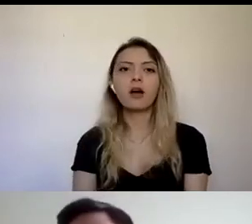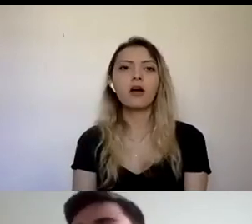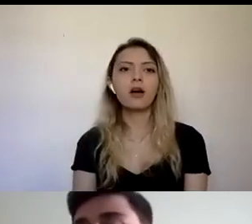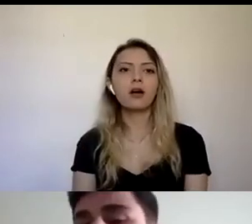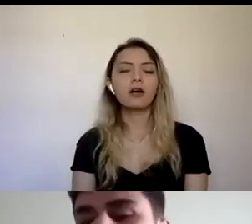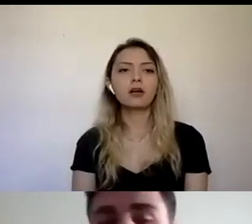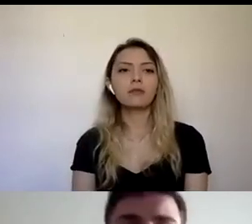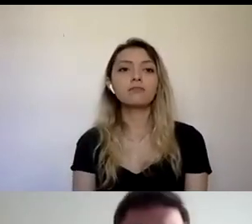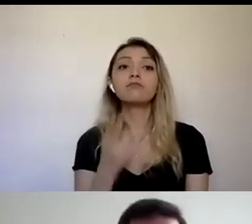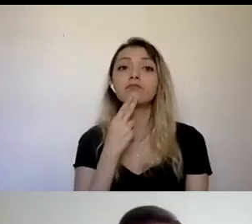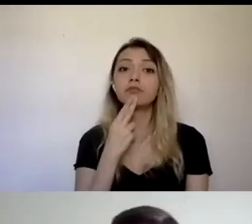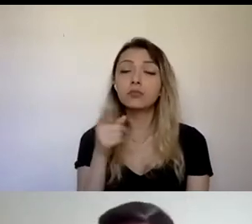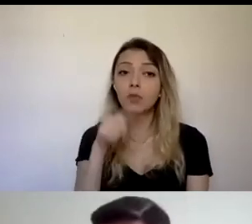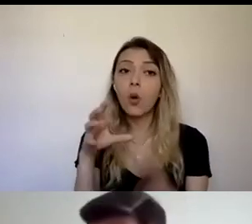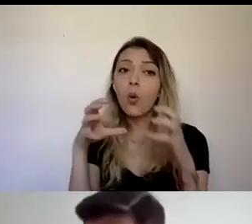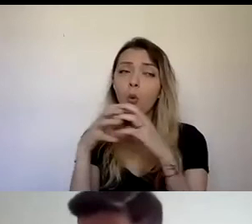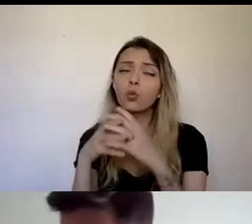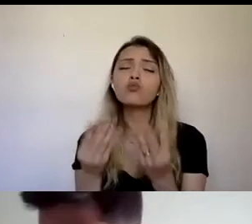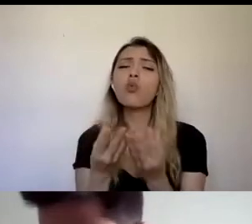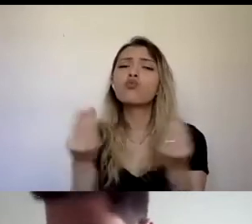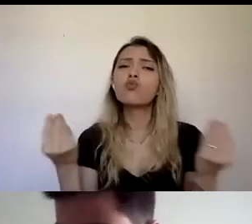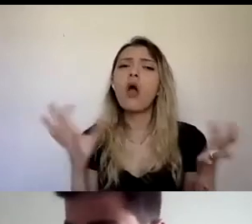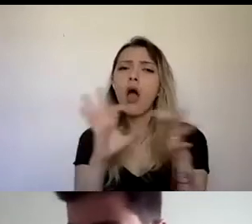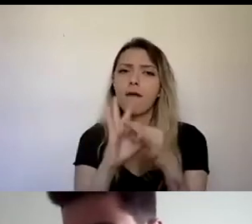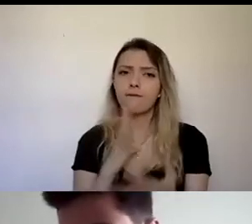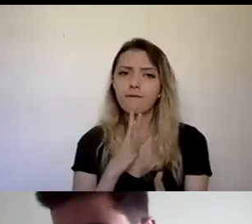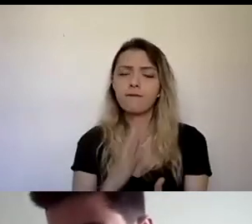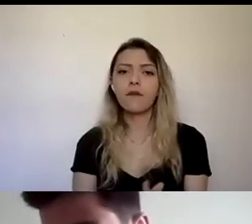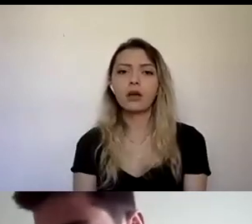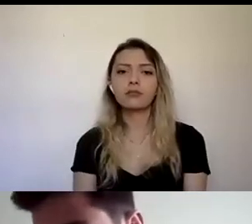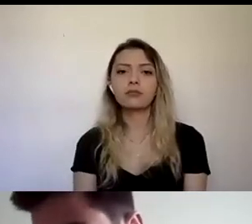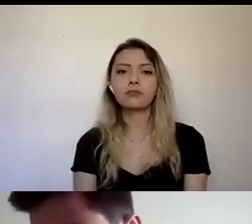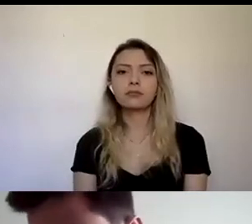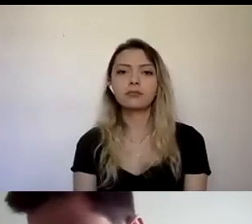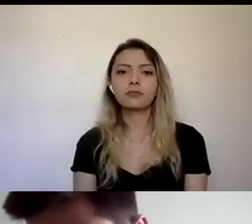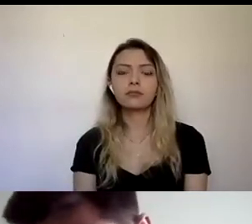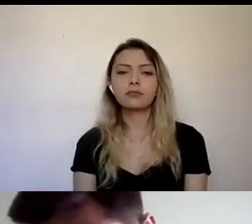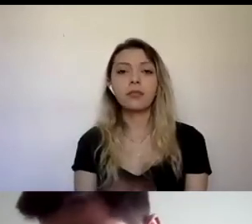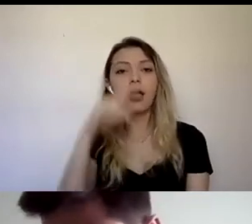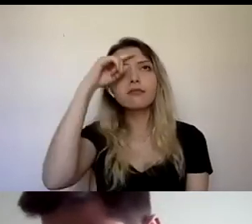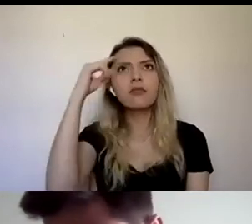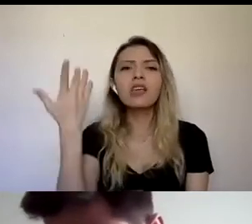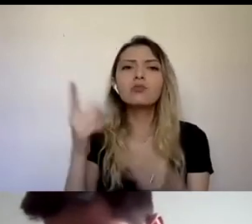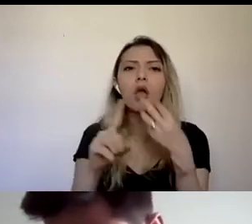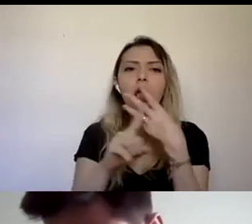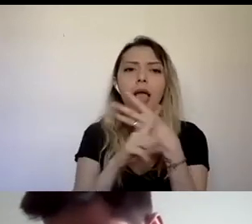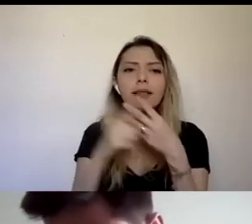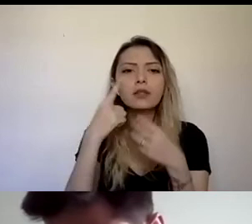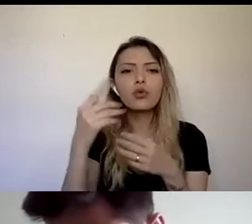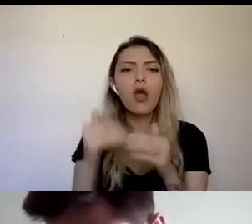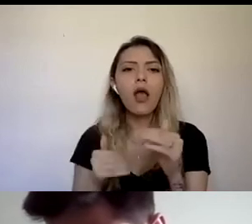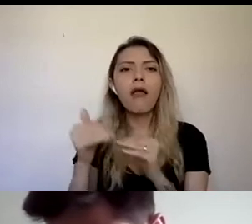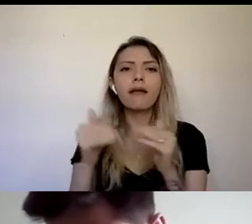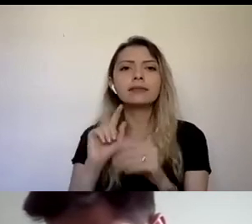kadın örgütlerini oluşturuyor. Aslında pek çok ağ var ve belki Adem, bizim etkiniz tarafından yakın dönemde desteklenen